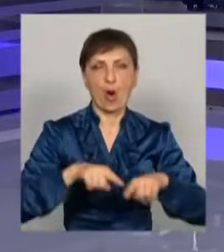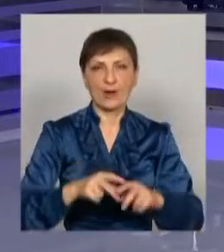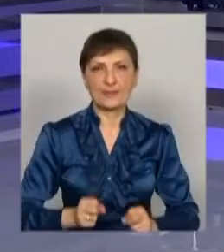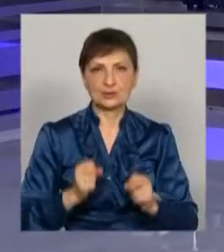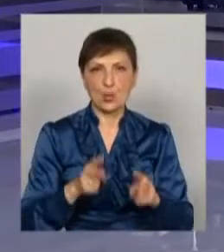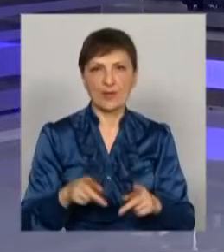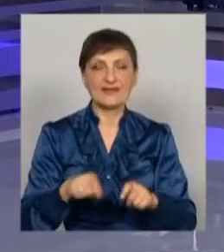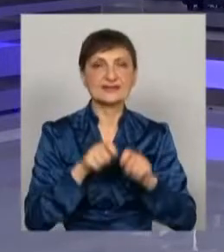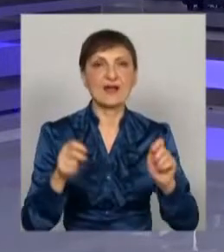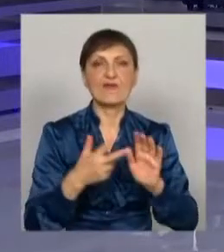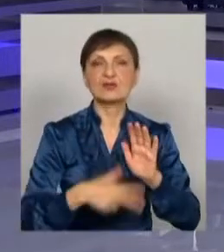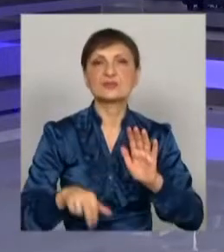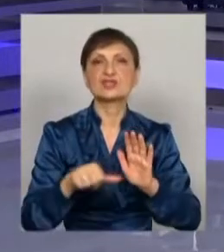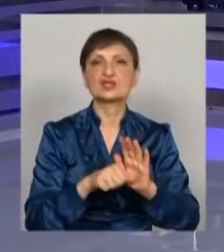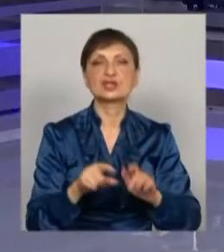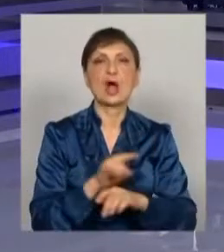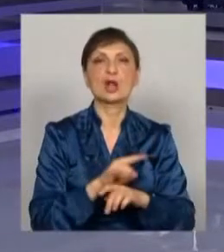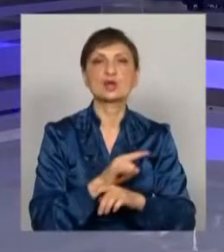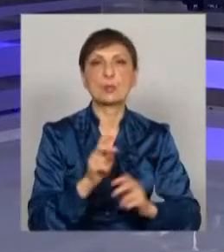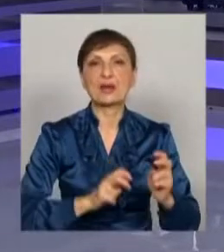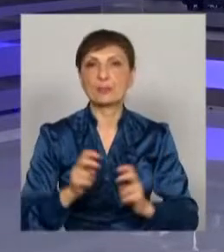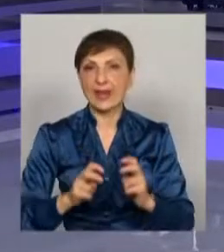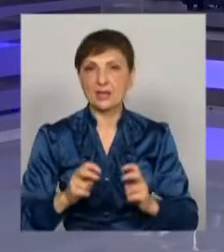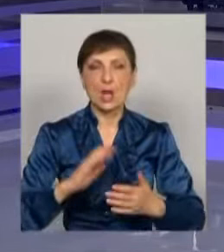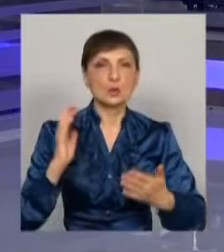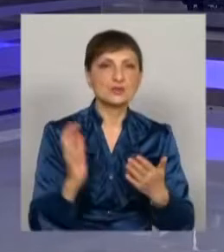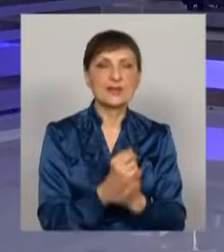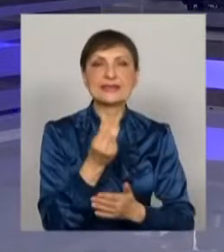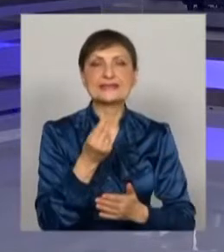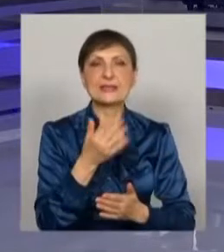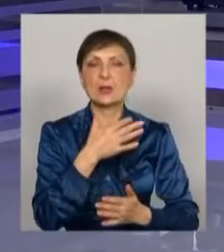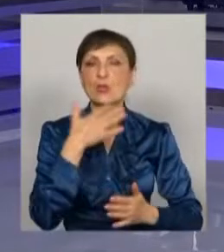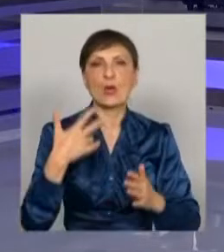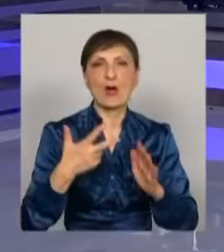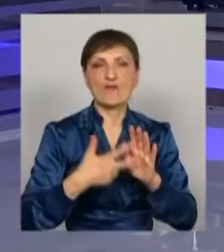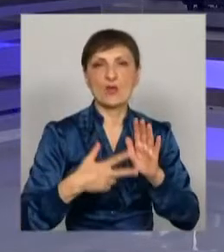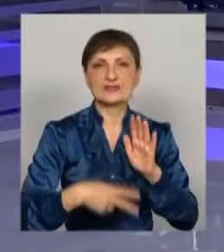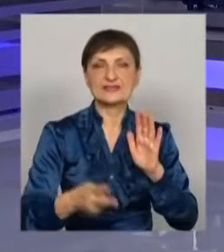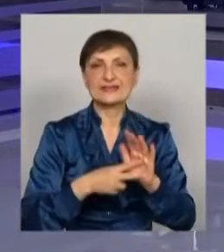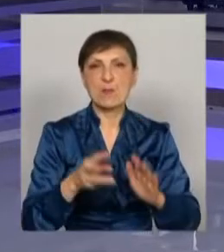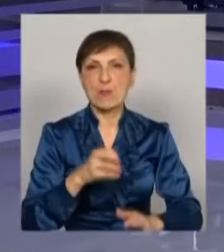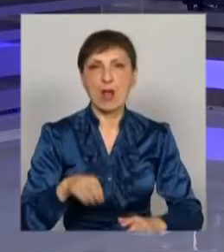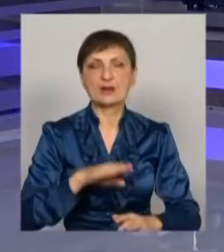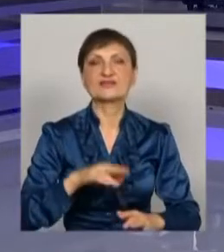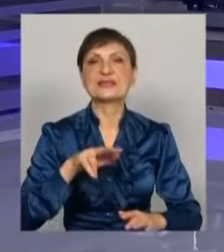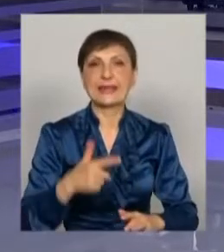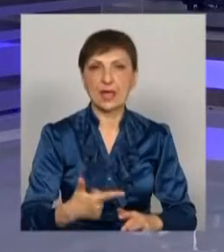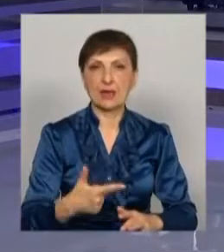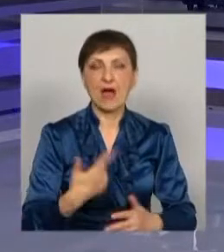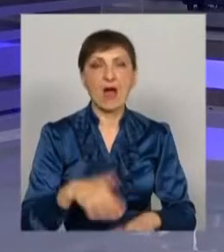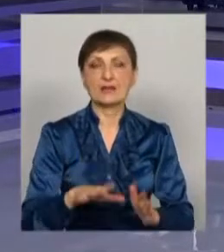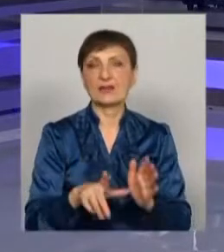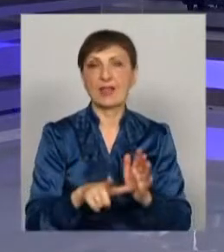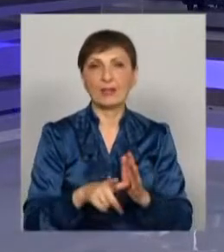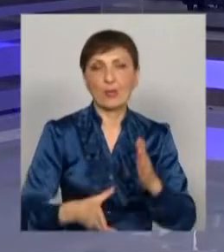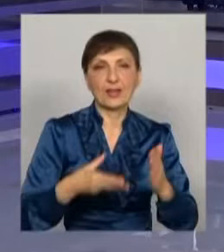Преступники создали 86 лжепредприятий и успели обналичить более 87 миллиардов тенге, тем самым уклонившись от